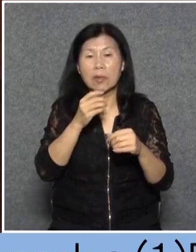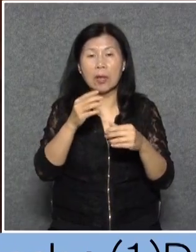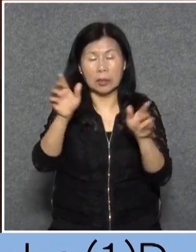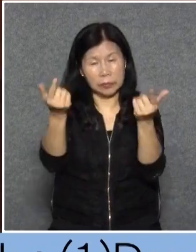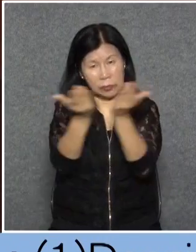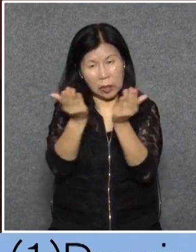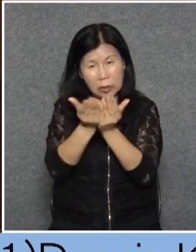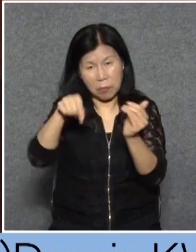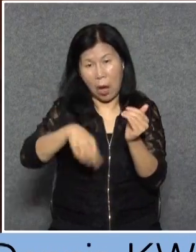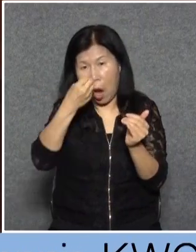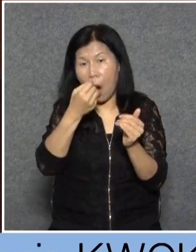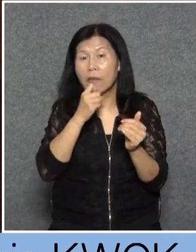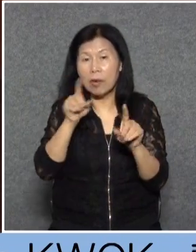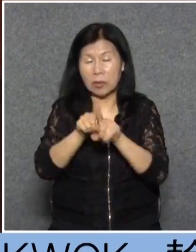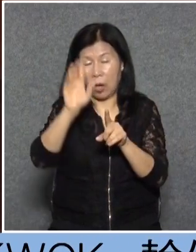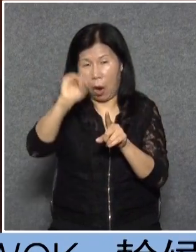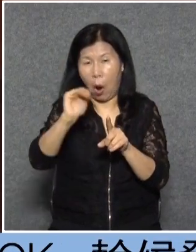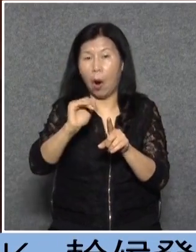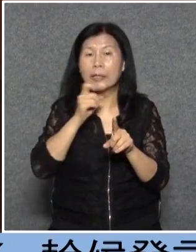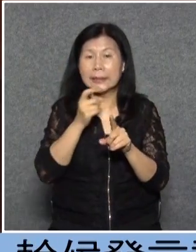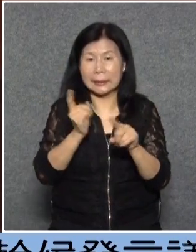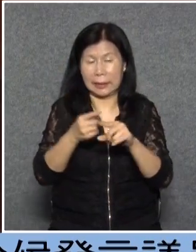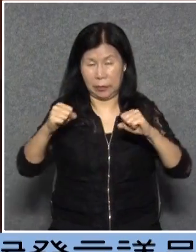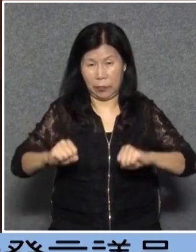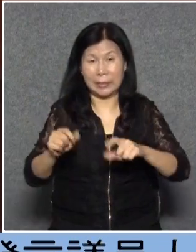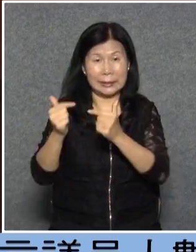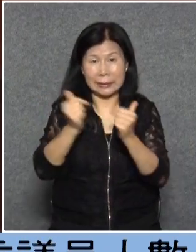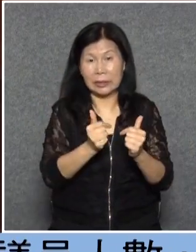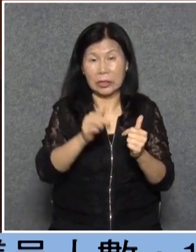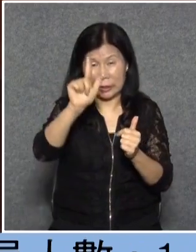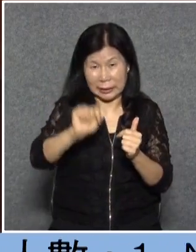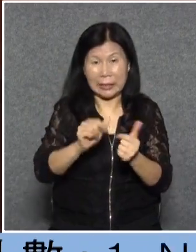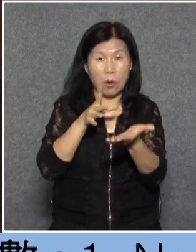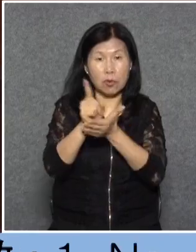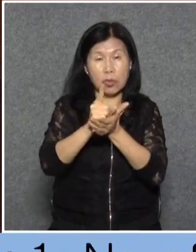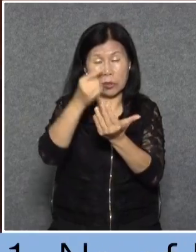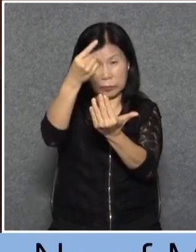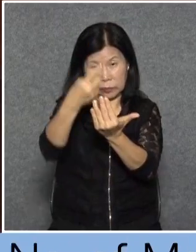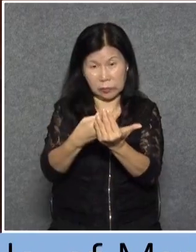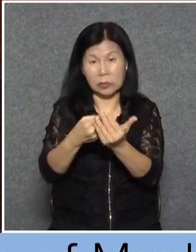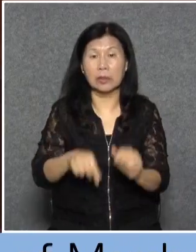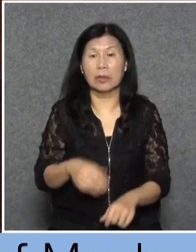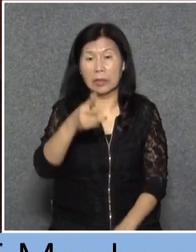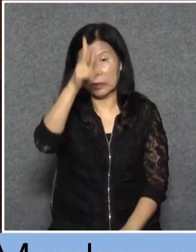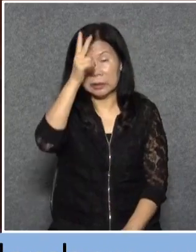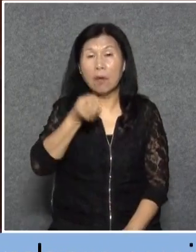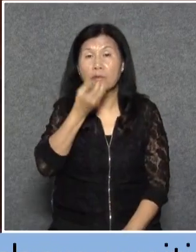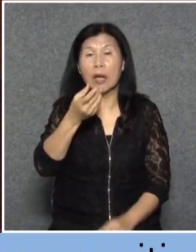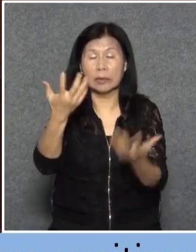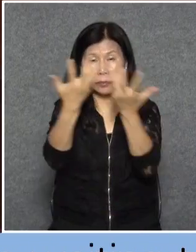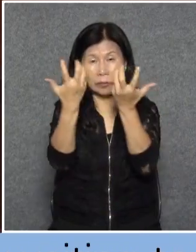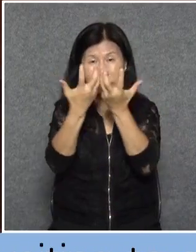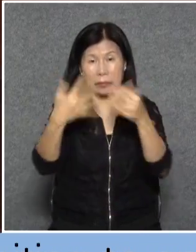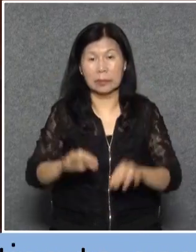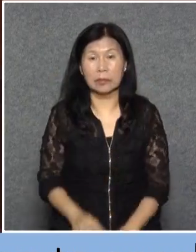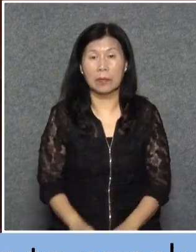證明香港有足夠嘅市場需求維持一個所謂原授專利制度。根據當時政府提供嘅數字咧，